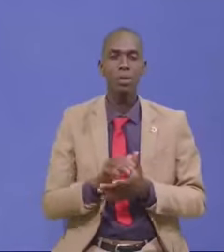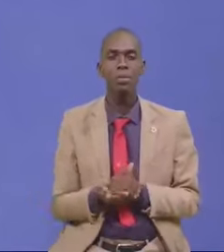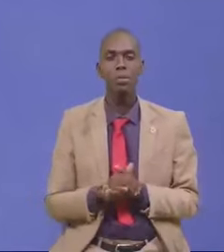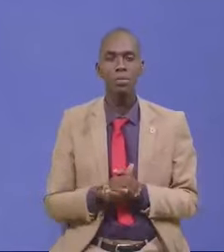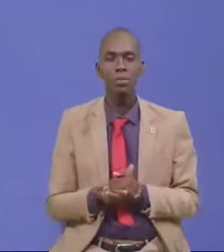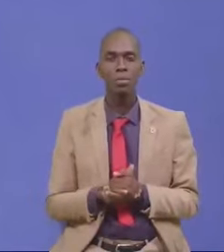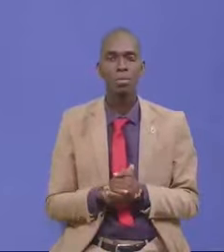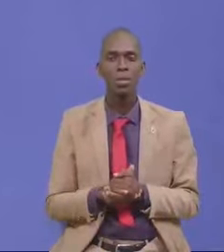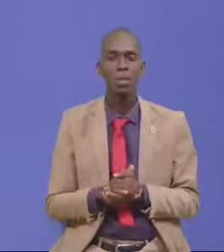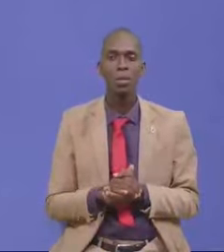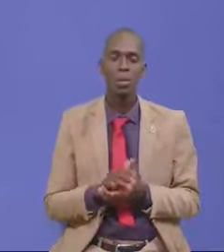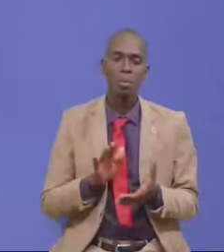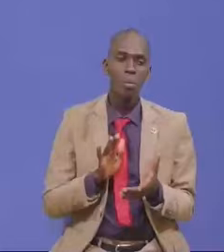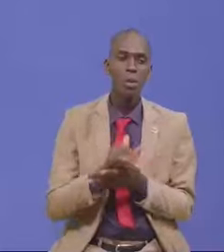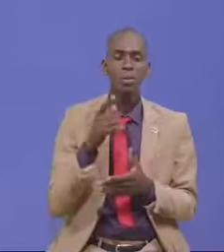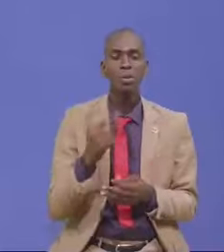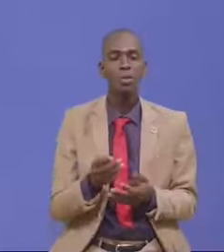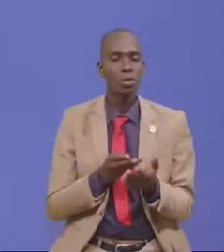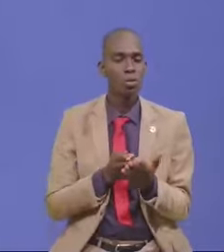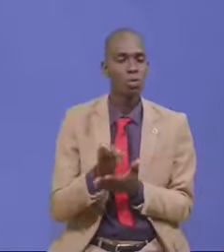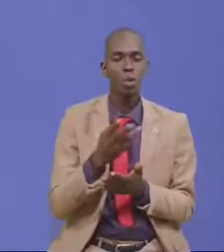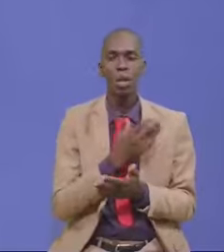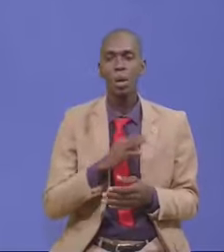Crois la vérité, tu seras guéri.